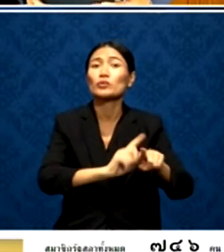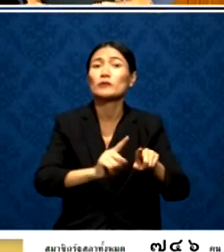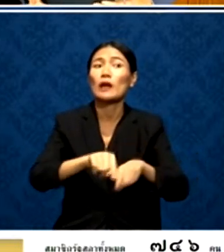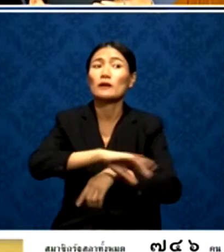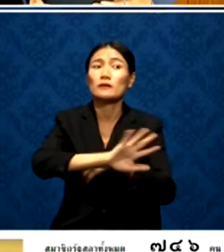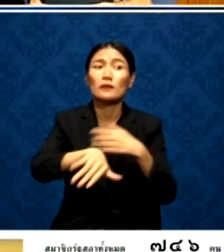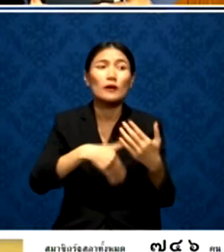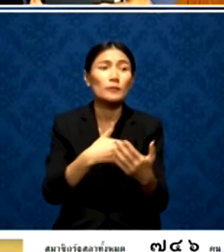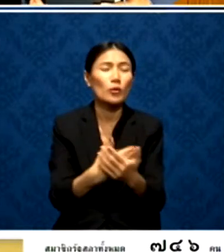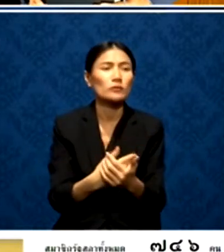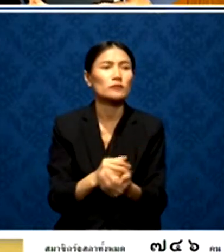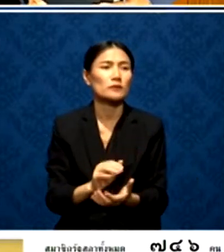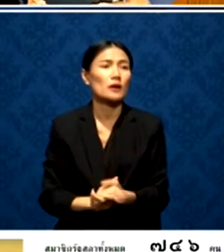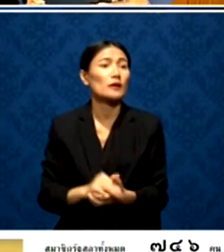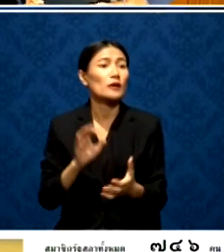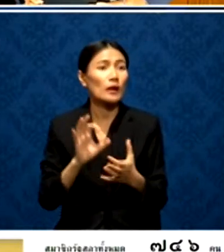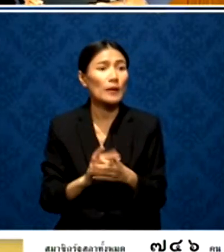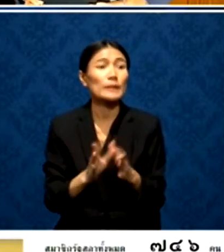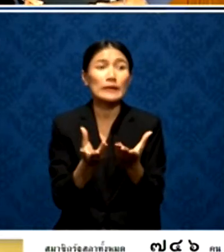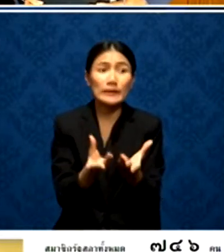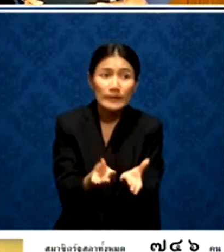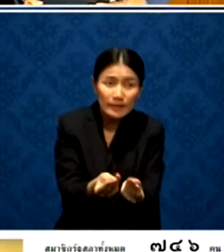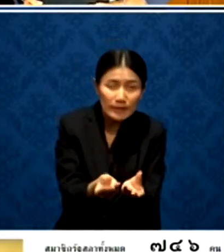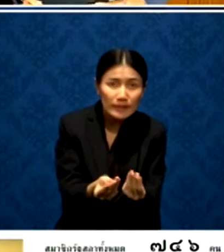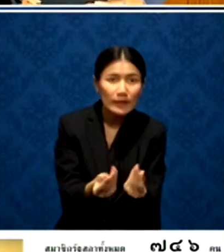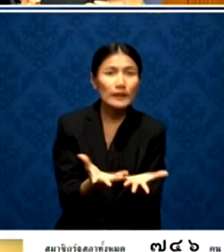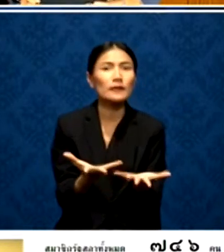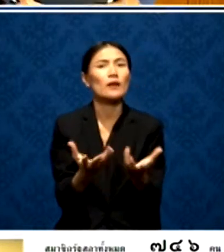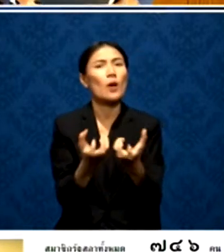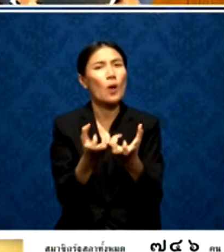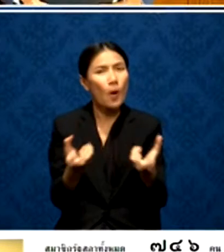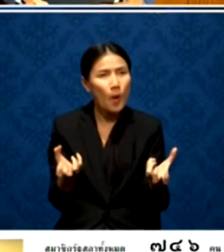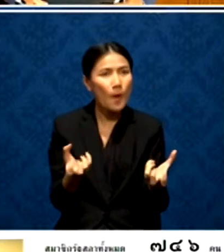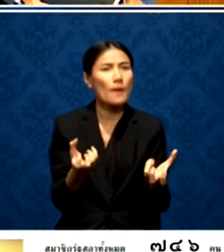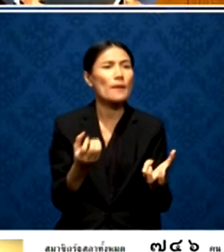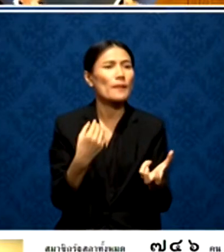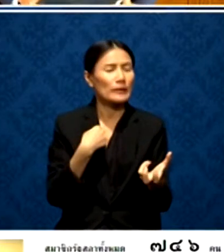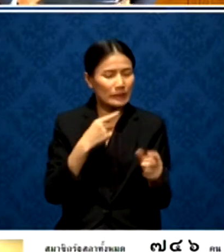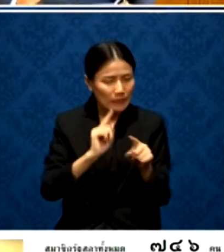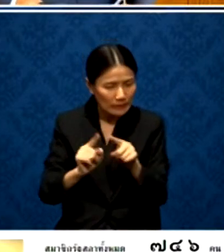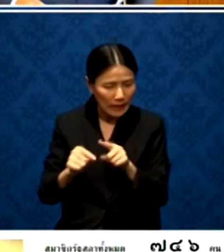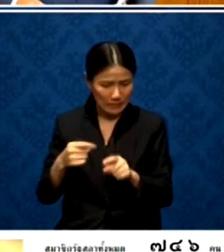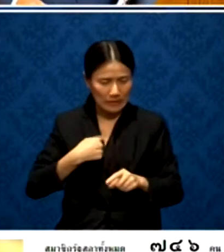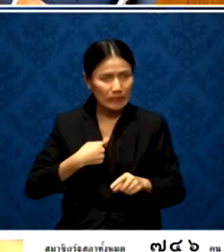พย์เพื่อสร้างโอกาสในการมีอาชีพรายได้และความมั่นคงในชีวิต